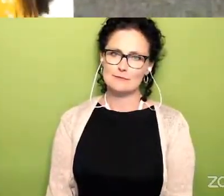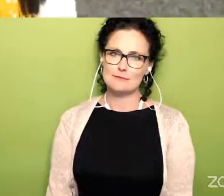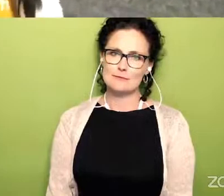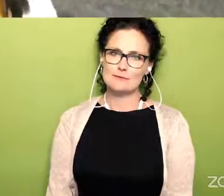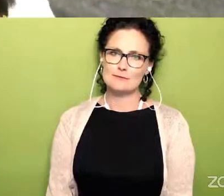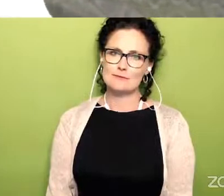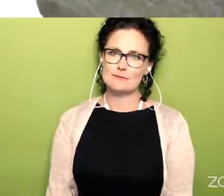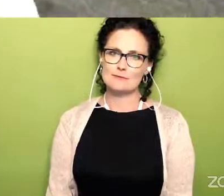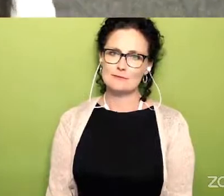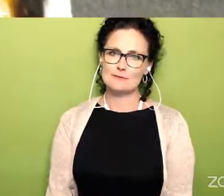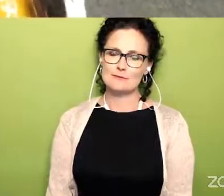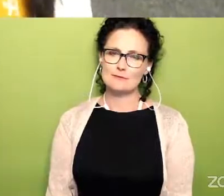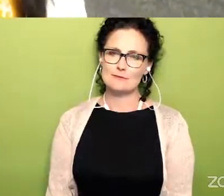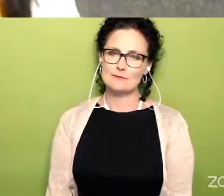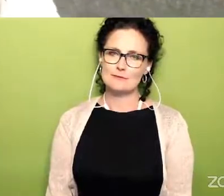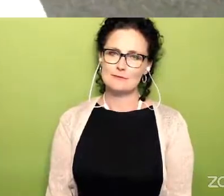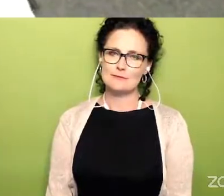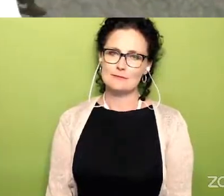वे